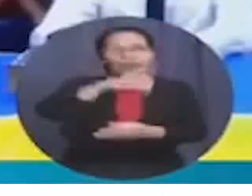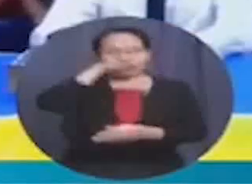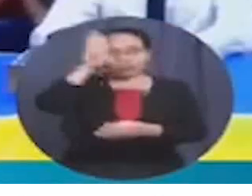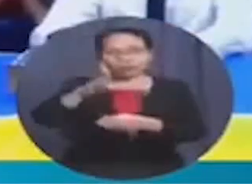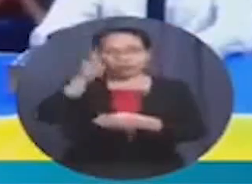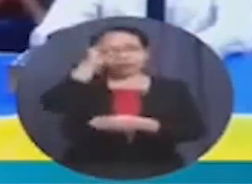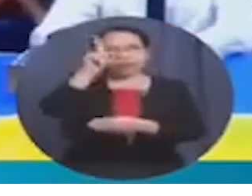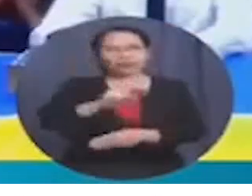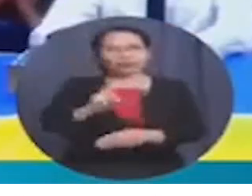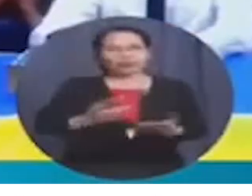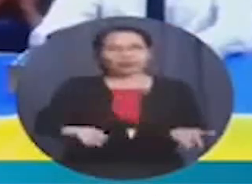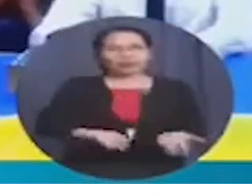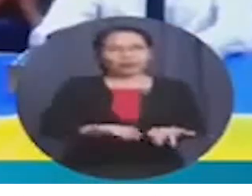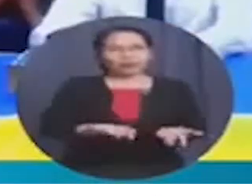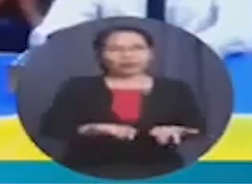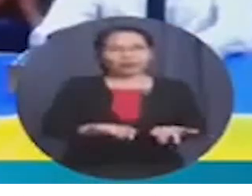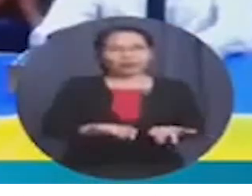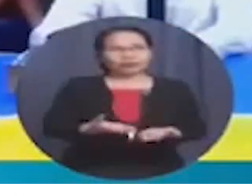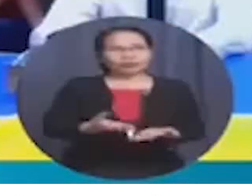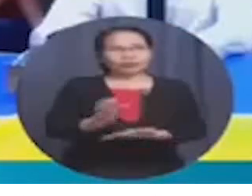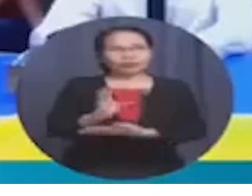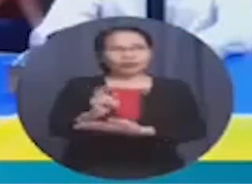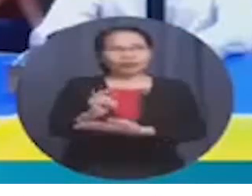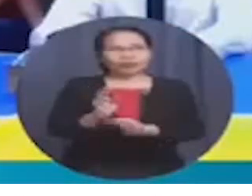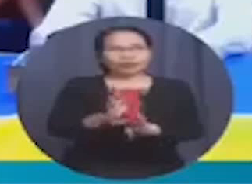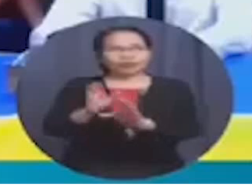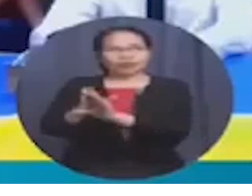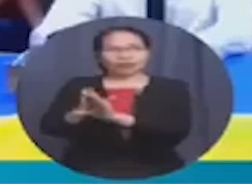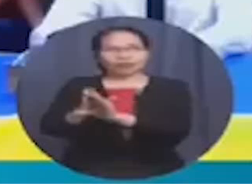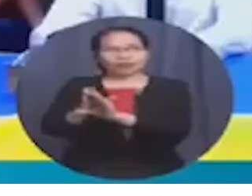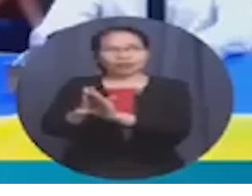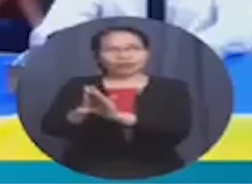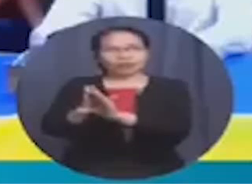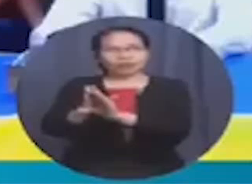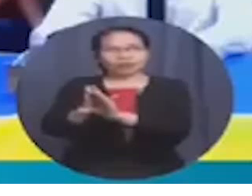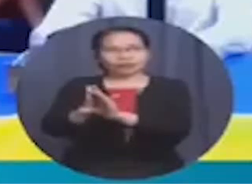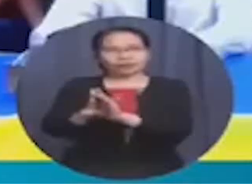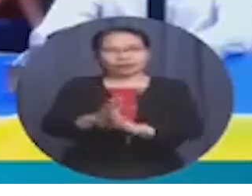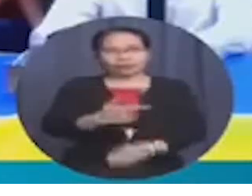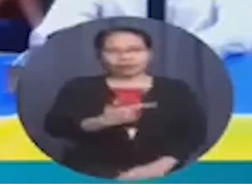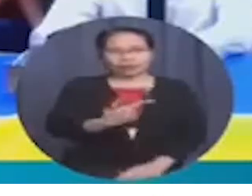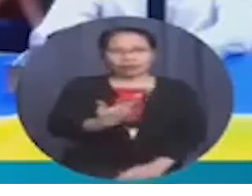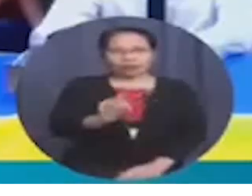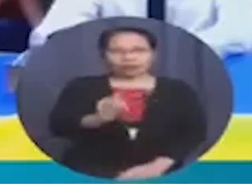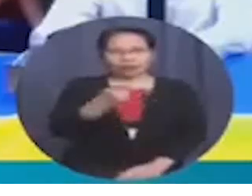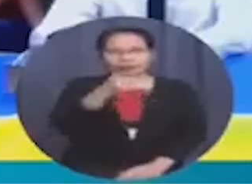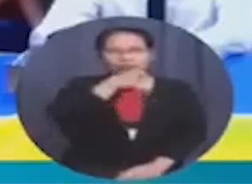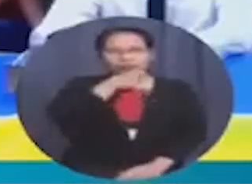Ang magtatanong po rito mula sa Calapan City ay si Ginoong Francis Panday. 31 years old, isa